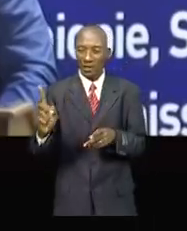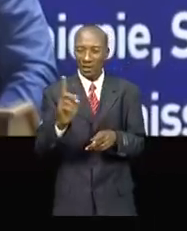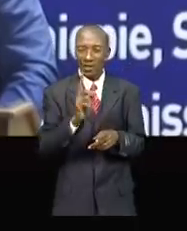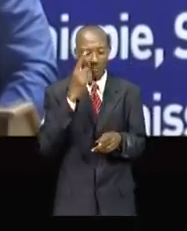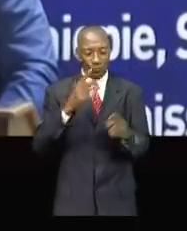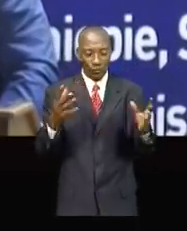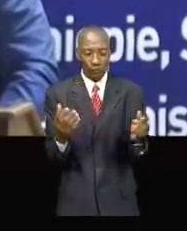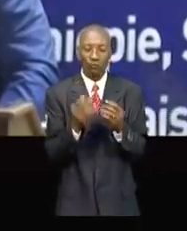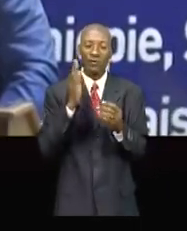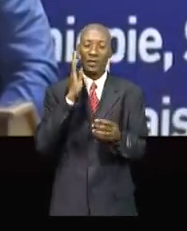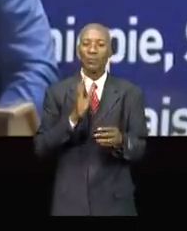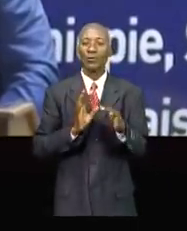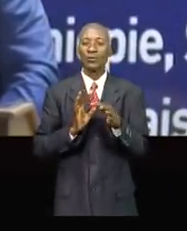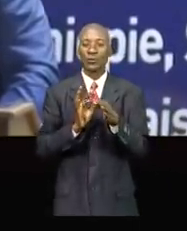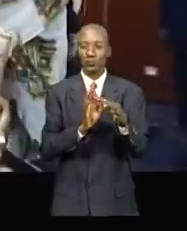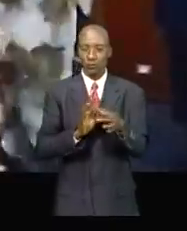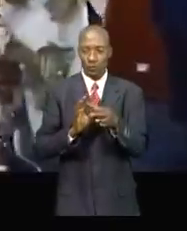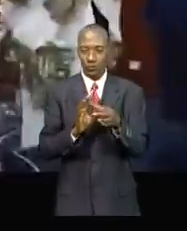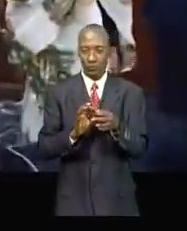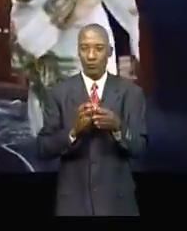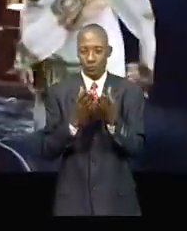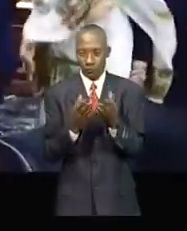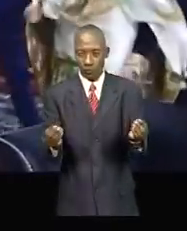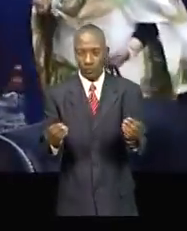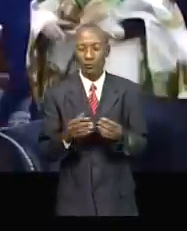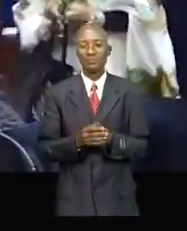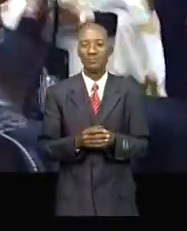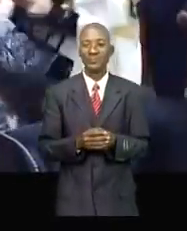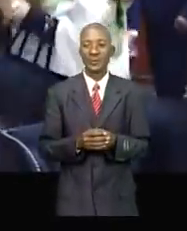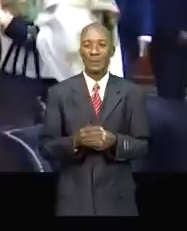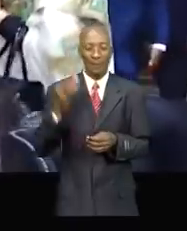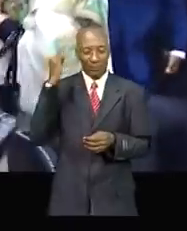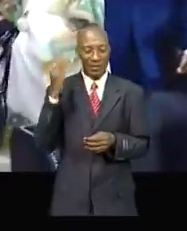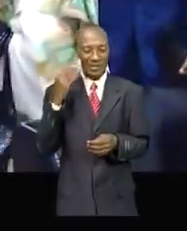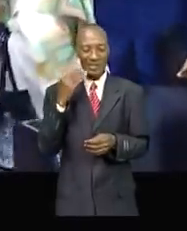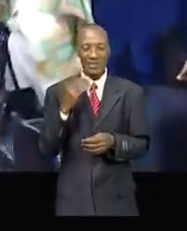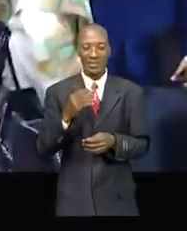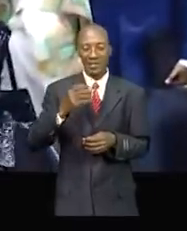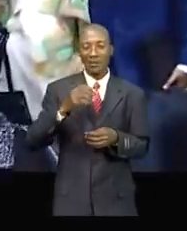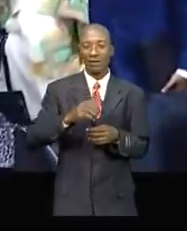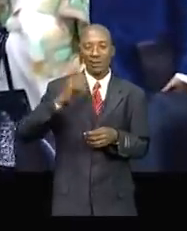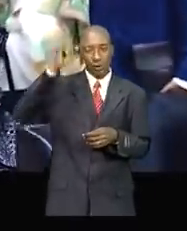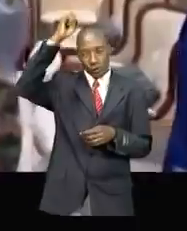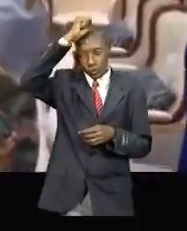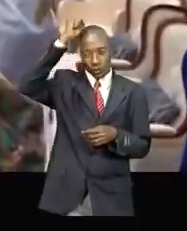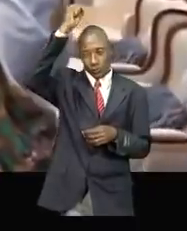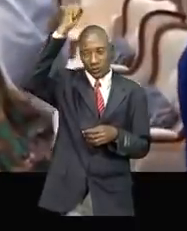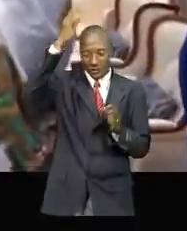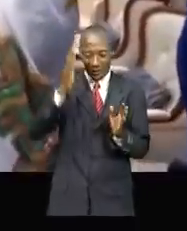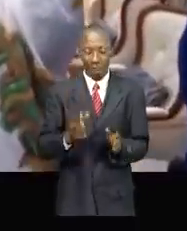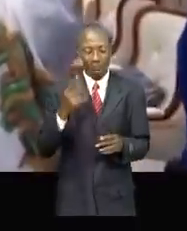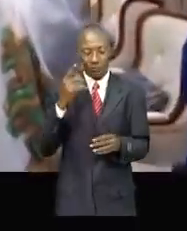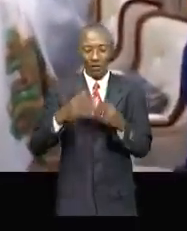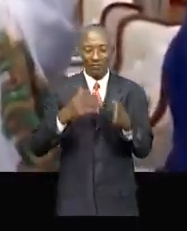qui garantit les intérêts de toutes les parties. Pour la ministre soudanaise des Affaires étrangères, Dr Mariam